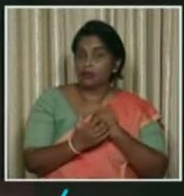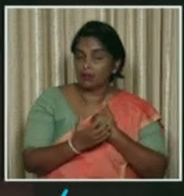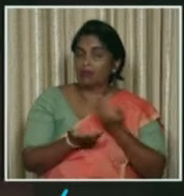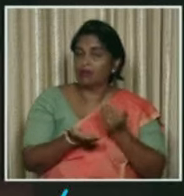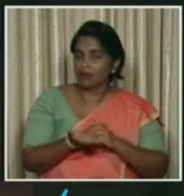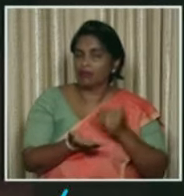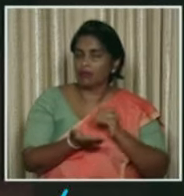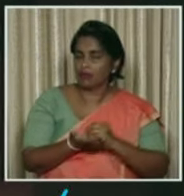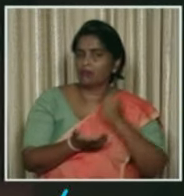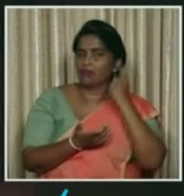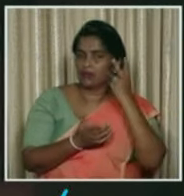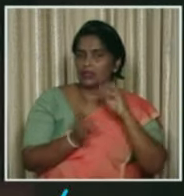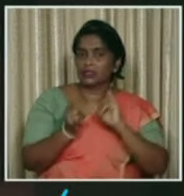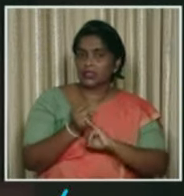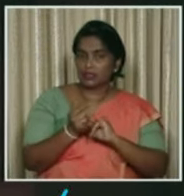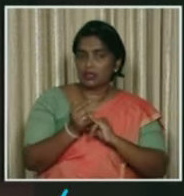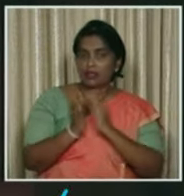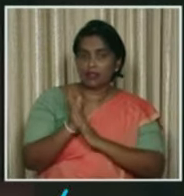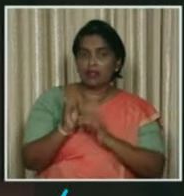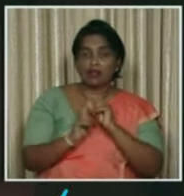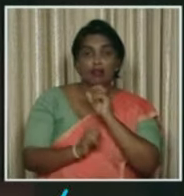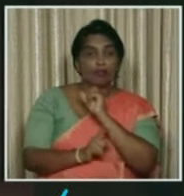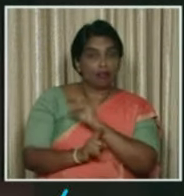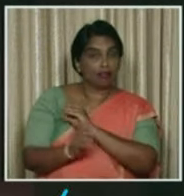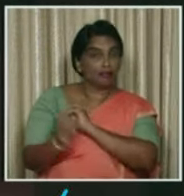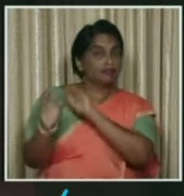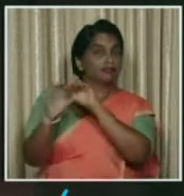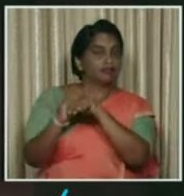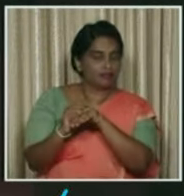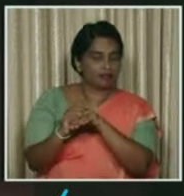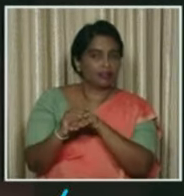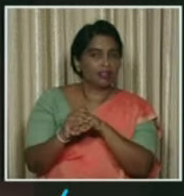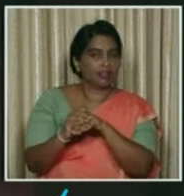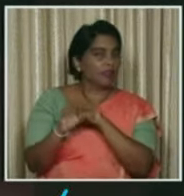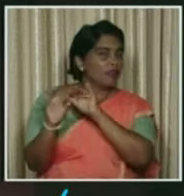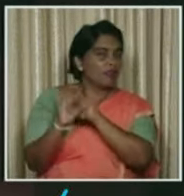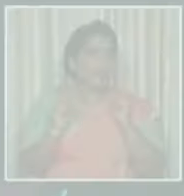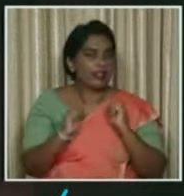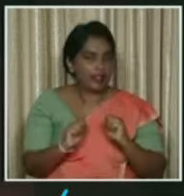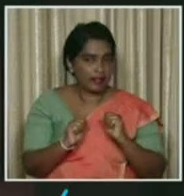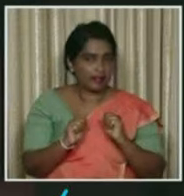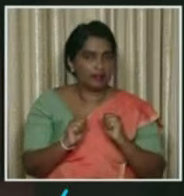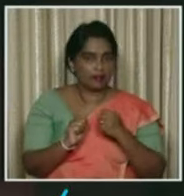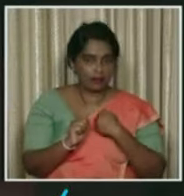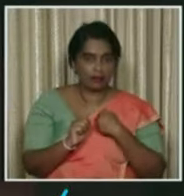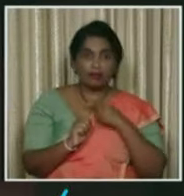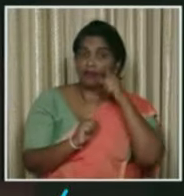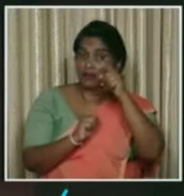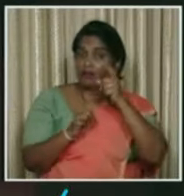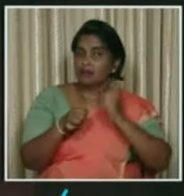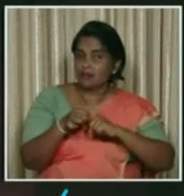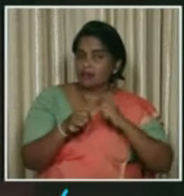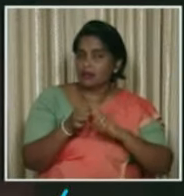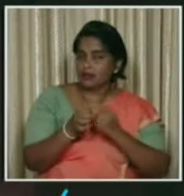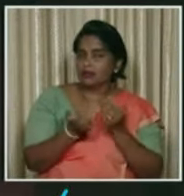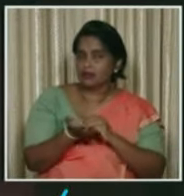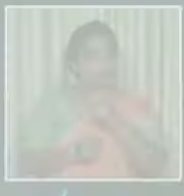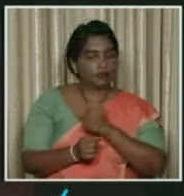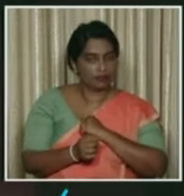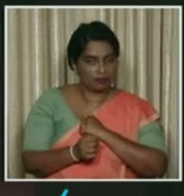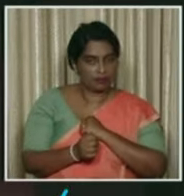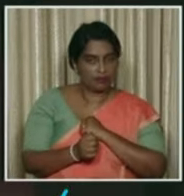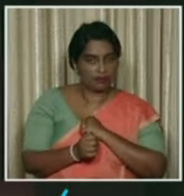අවස්ථා ගණනාවකදී සිද්ධාර්ථන් මන්ත්‍රීවරයාගේ පත් කිරීම සිදු නොවන්නේ ඇයි කියන එක ගැන මම ඔබතුමාගෙන් අවස්ථා ගණනාවකදී